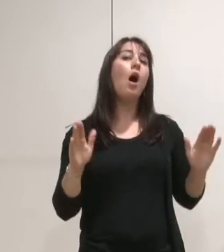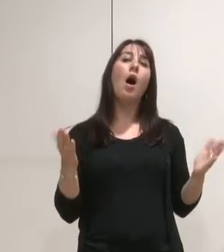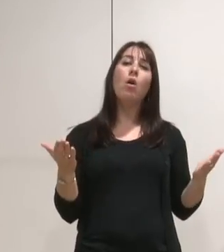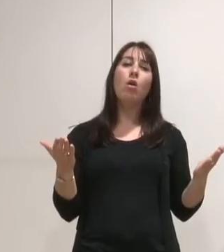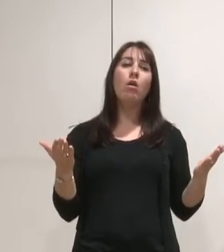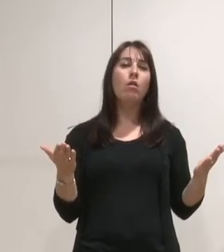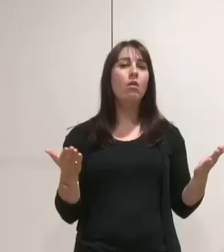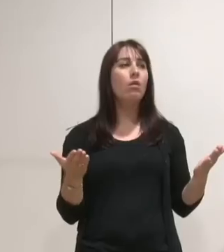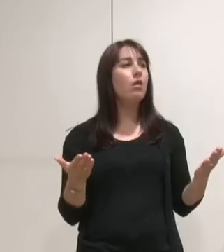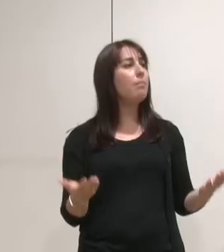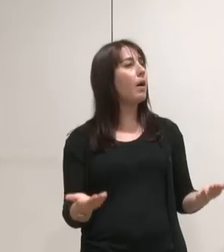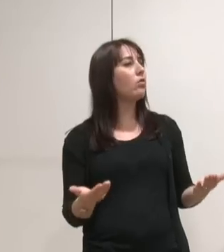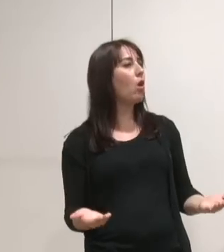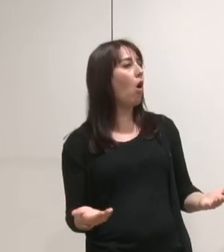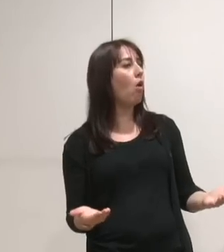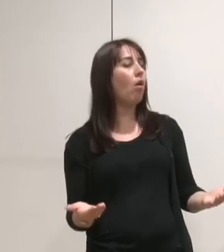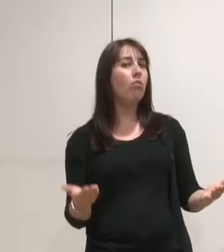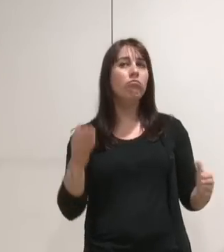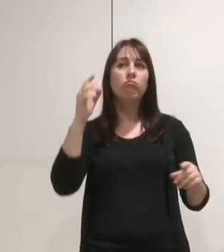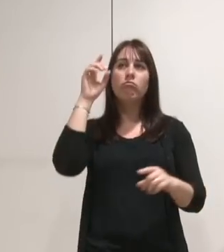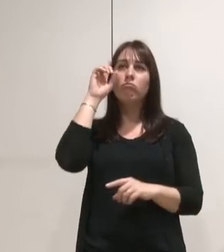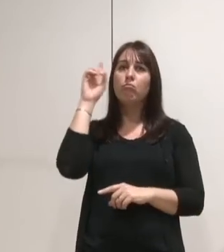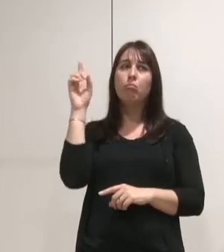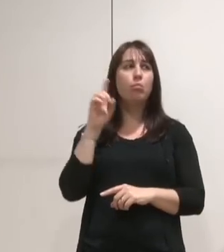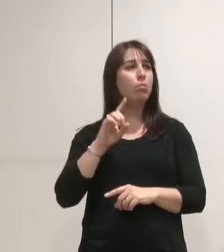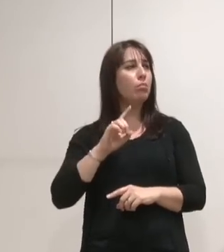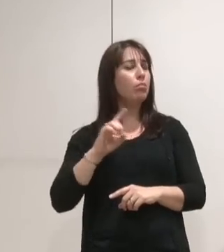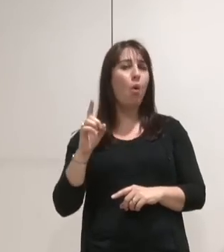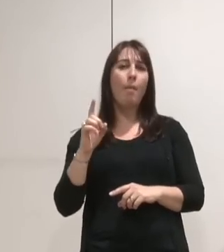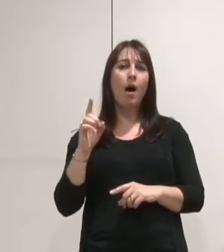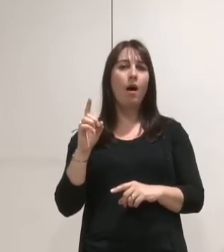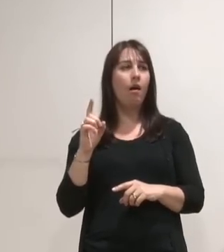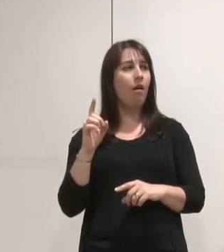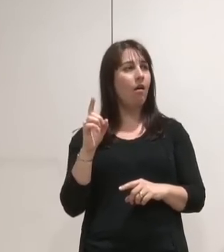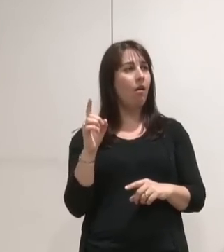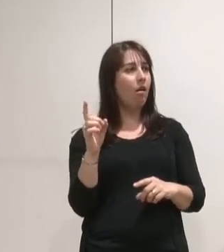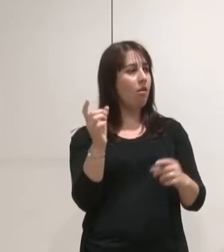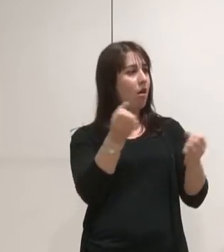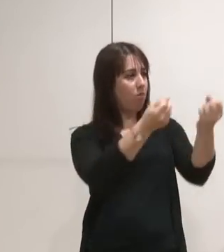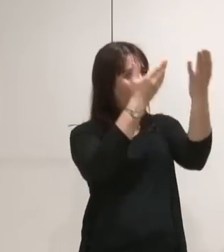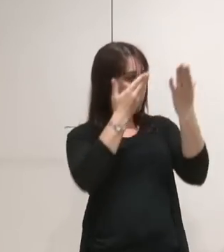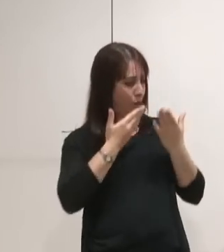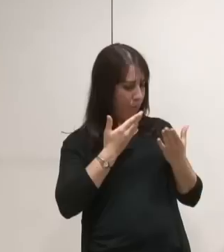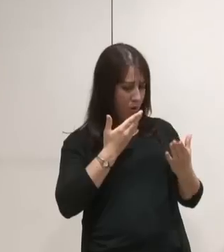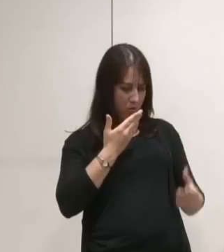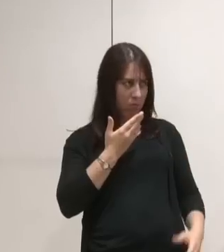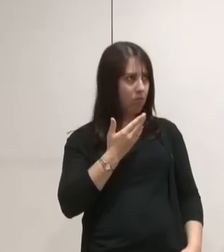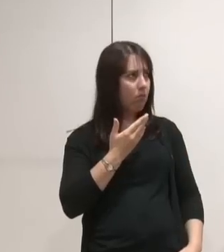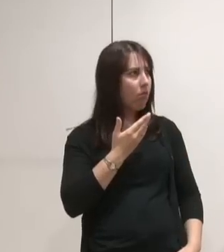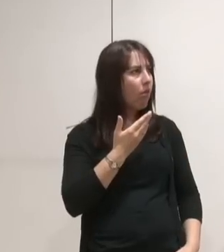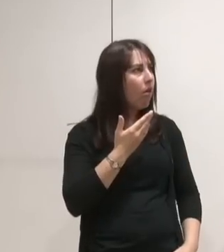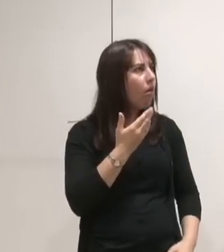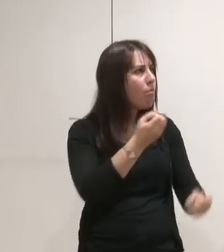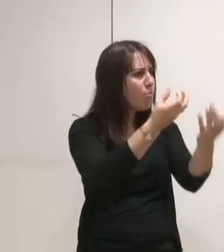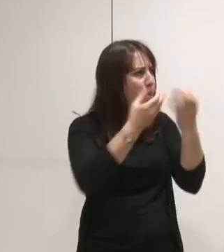ici ne considérerait pas comme une provocation qu'on lui propose de renoncer de lui-même à 30